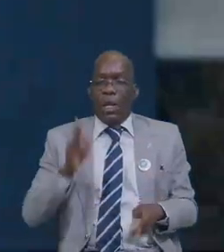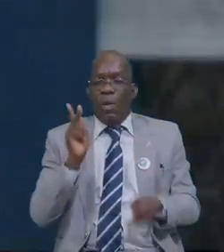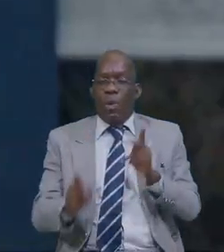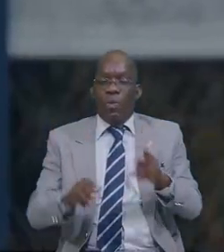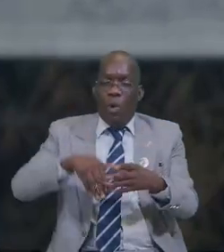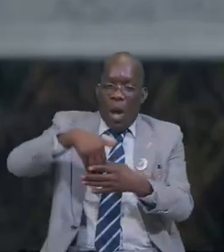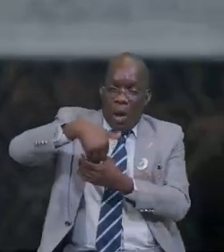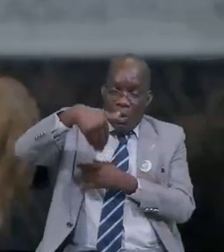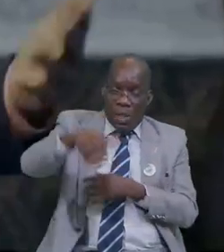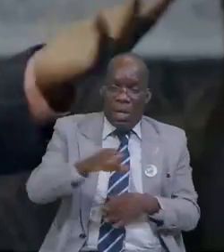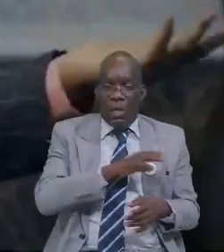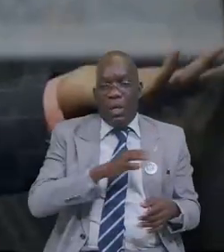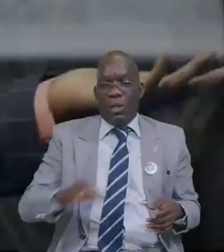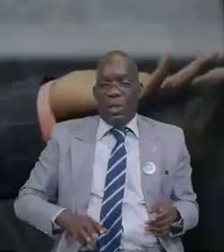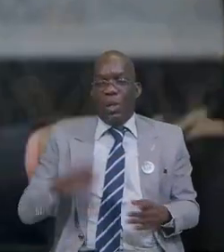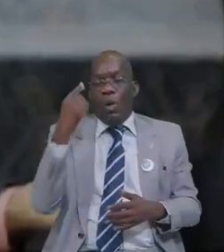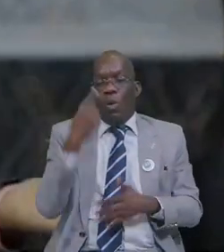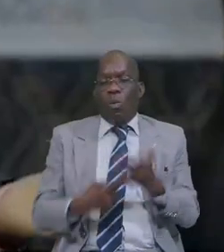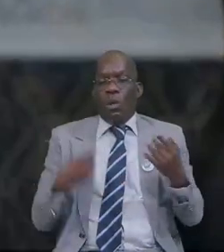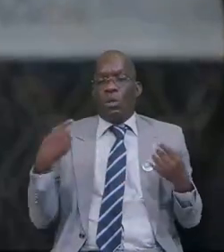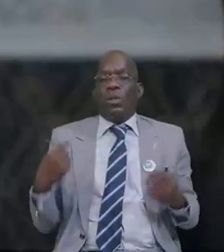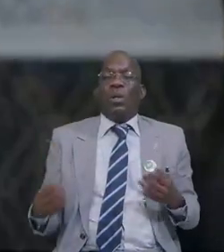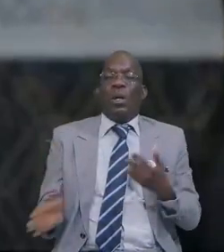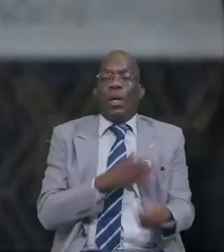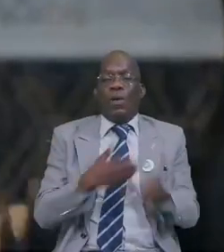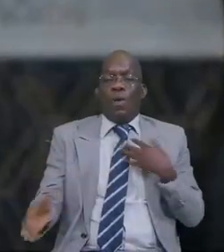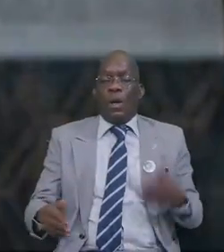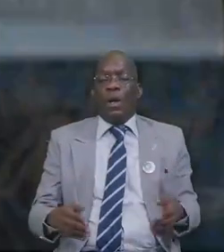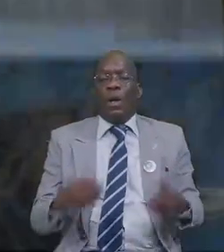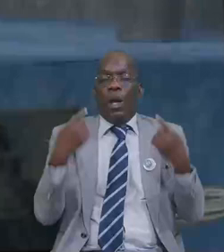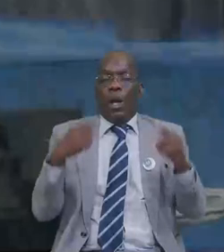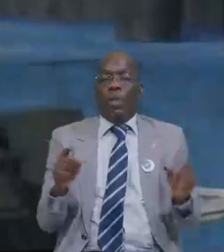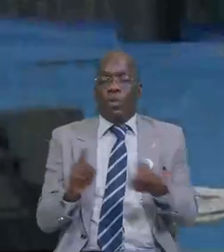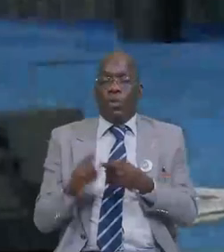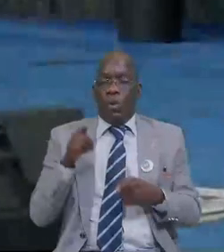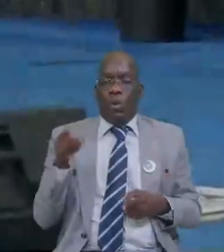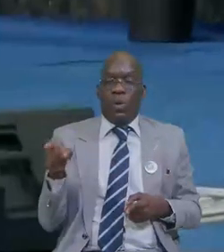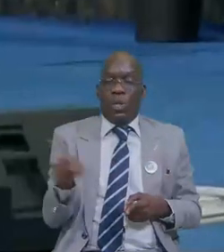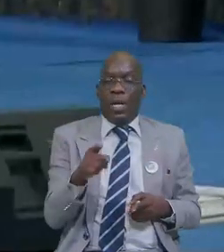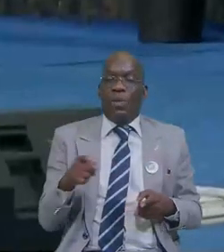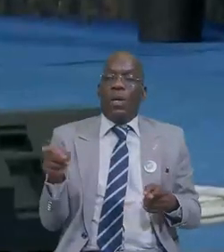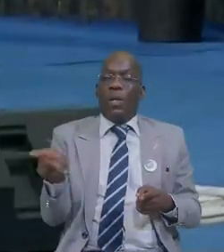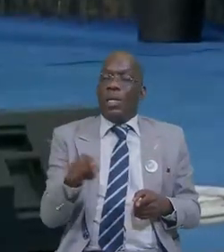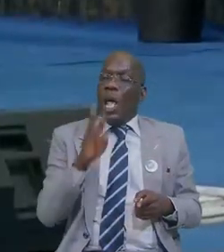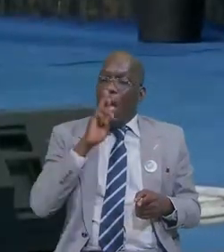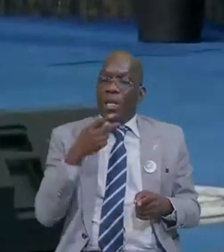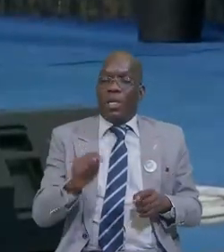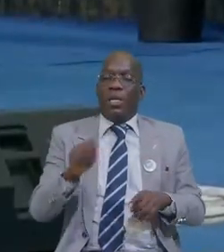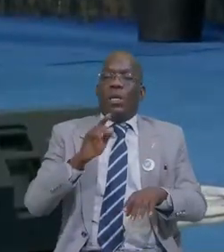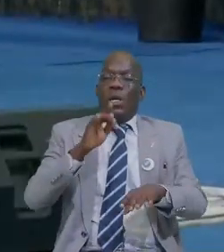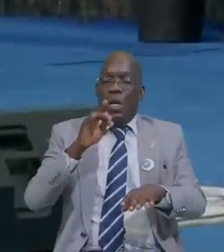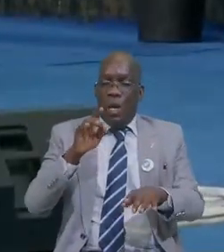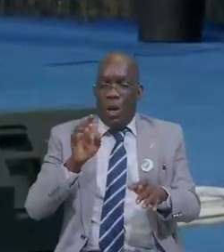Ceux qui sont hors de Christ, quelque chose qui leur arrive, c'est eux qui causent cela. Parce que